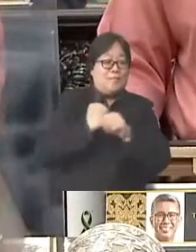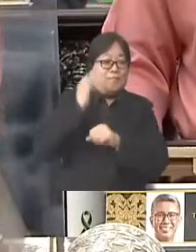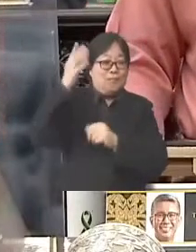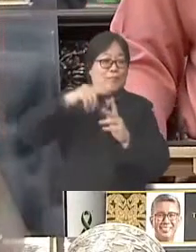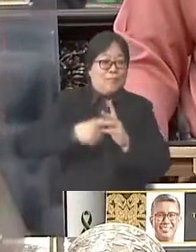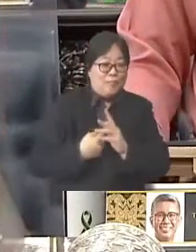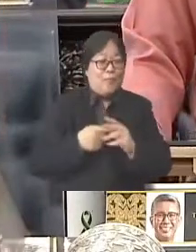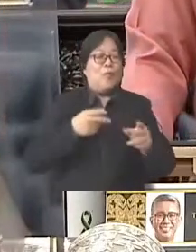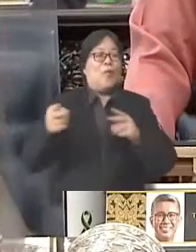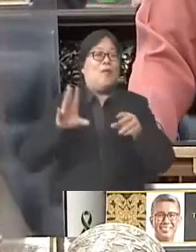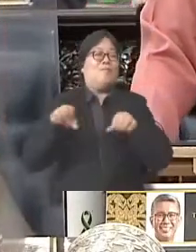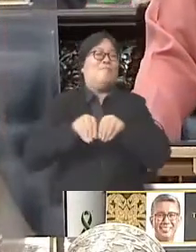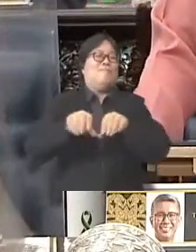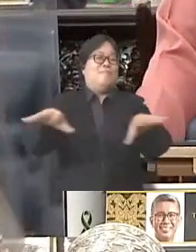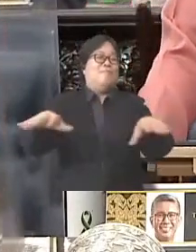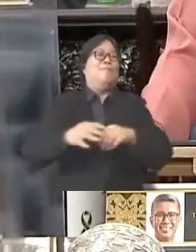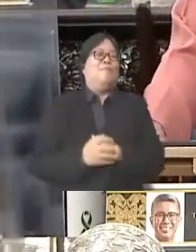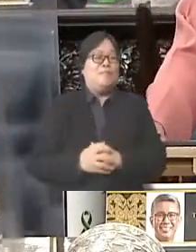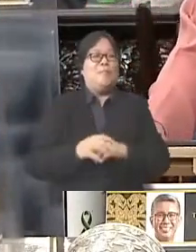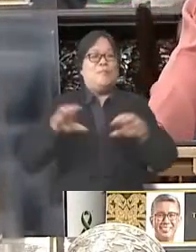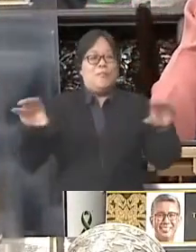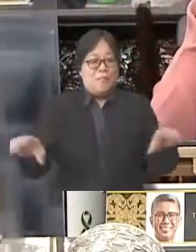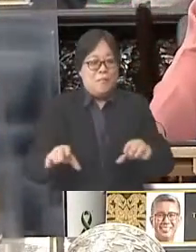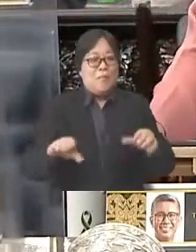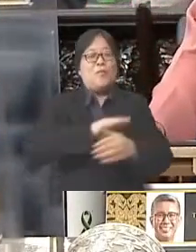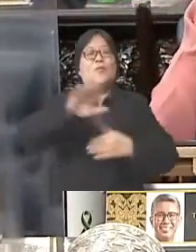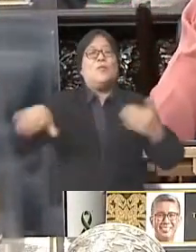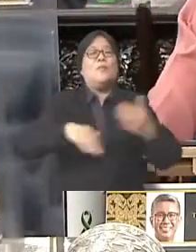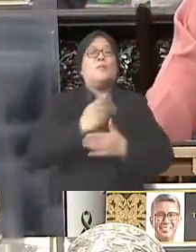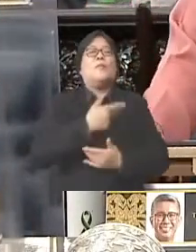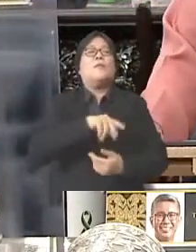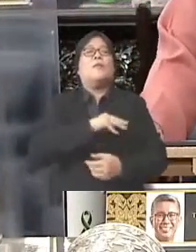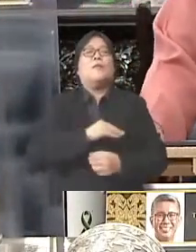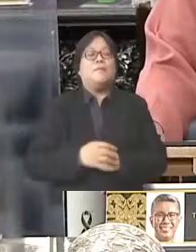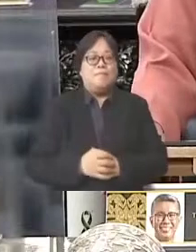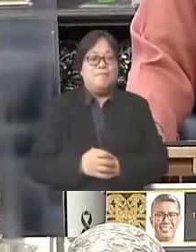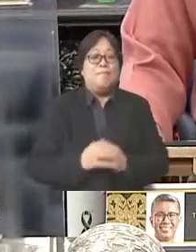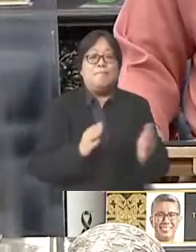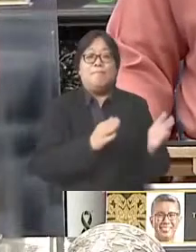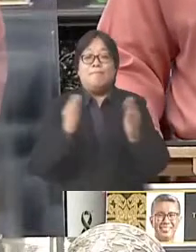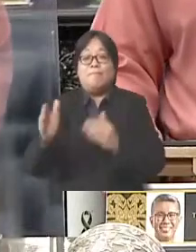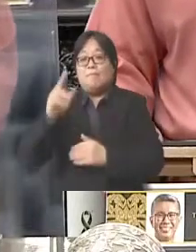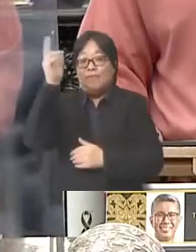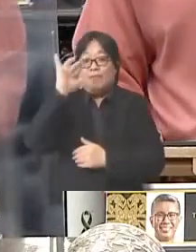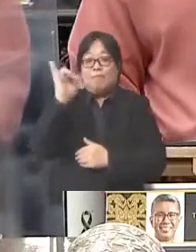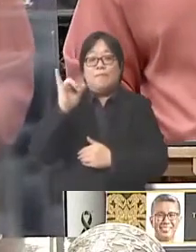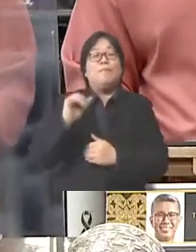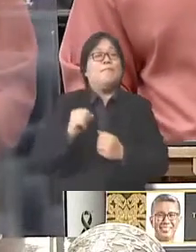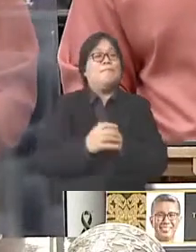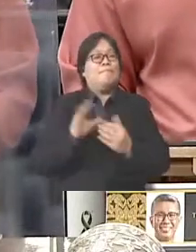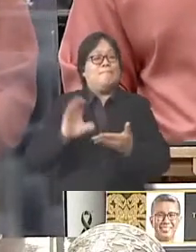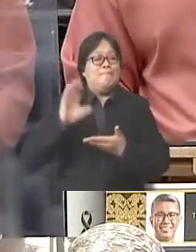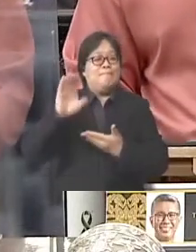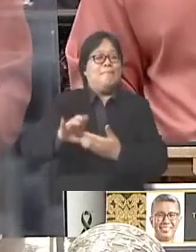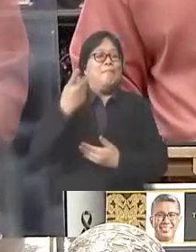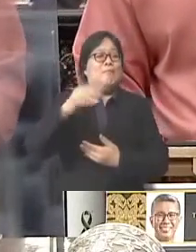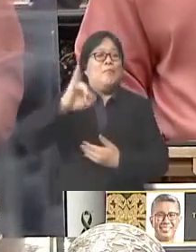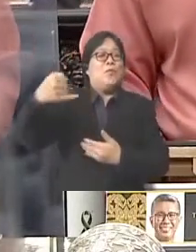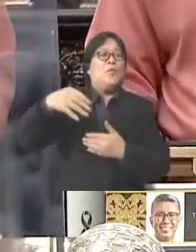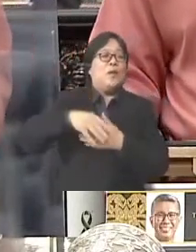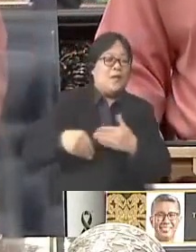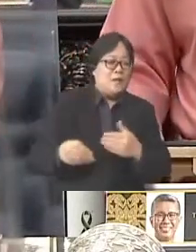tahun hadapan inisiatif ini akan di perluaskan pelaksanaannya kepada semua Kementerian Disamping itu kerajaan juga membuat untuk kan